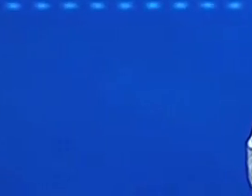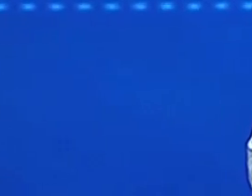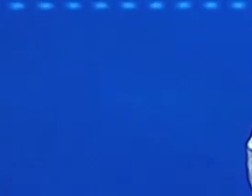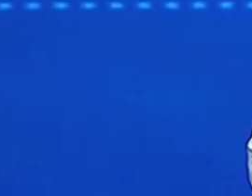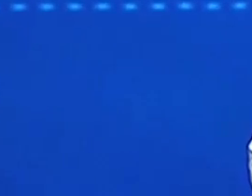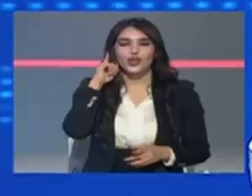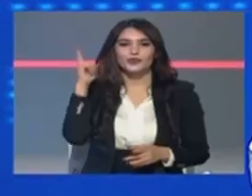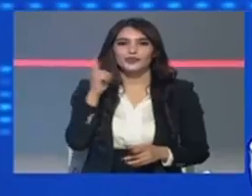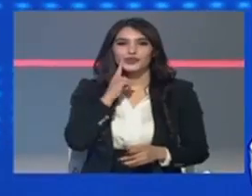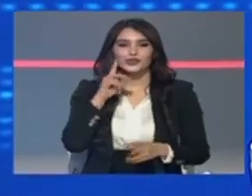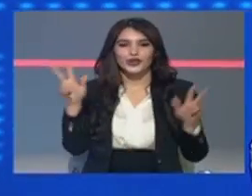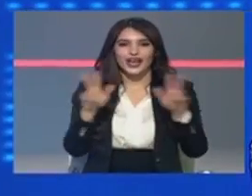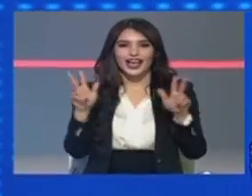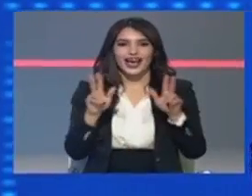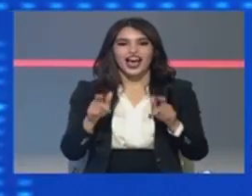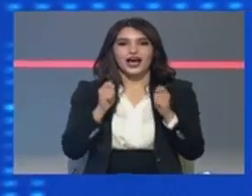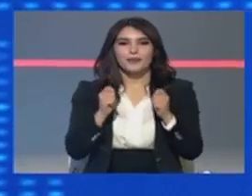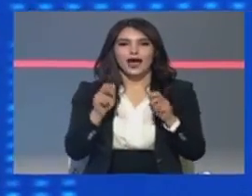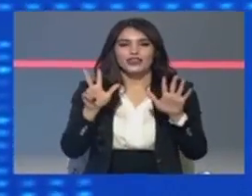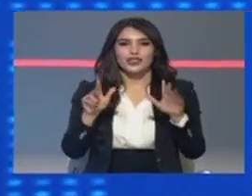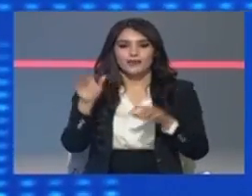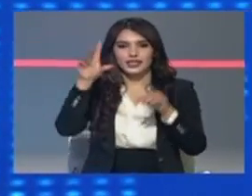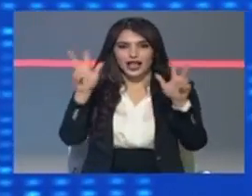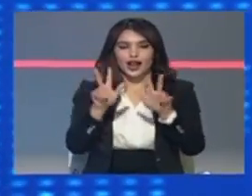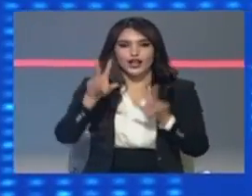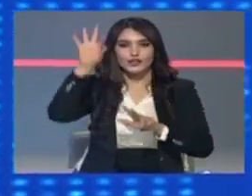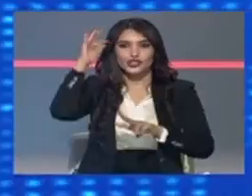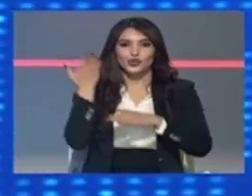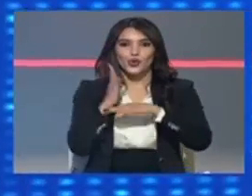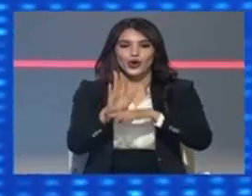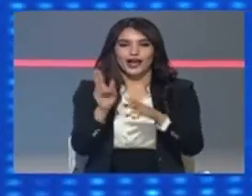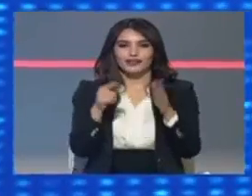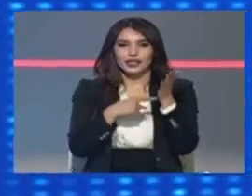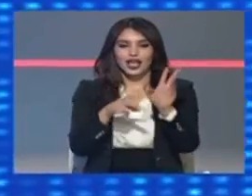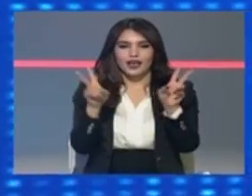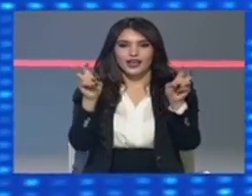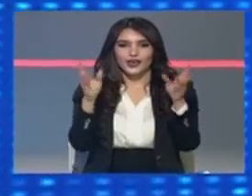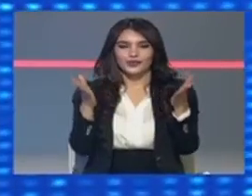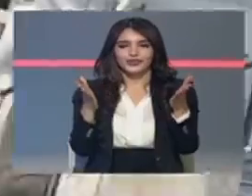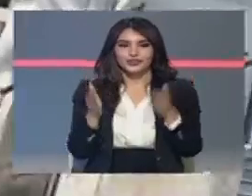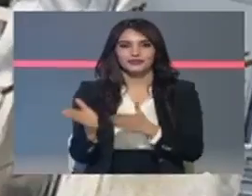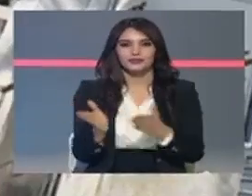السلام عليكم مشاهدينا الكرام، نشرة الأخبار من التلفزة التونسية، هذه عناوينها: